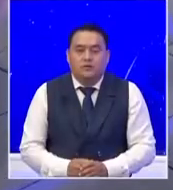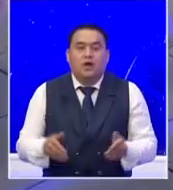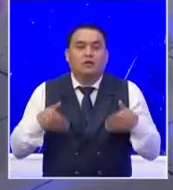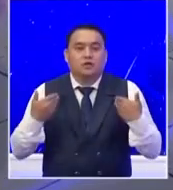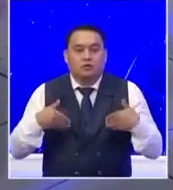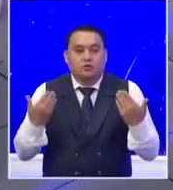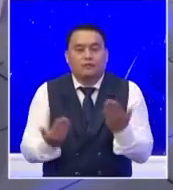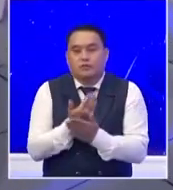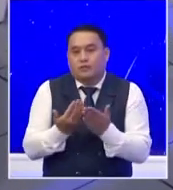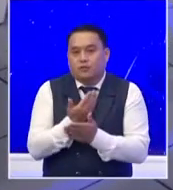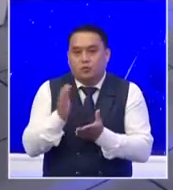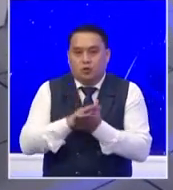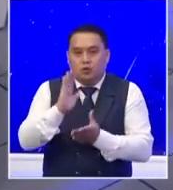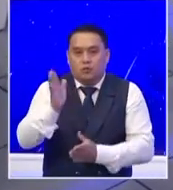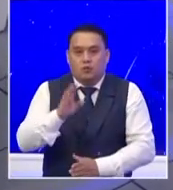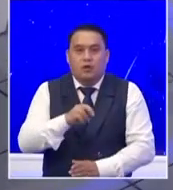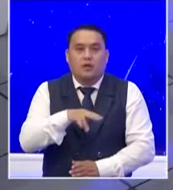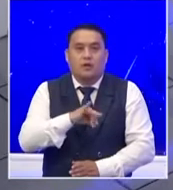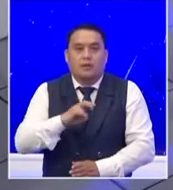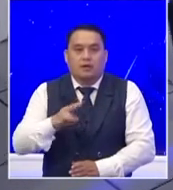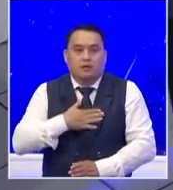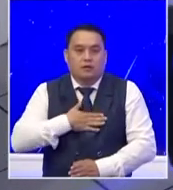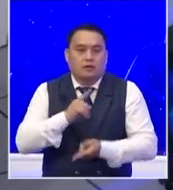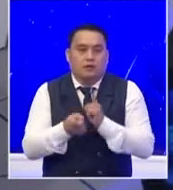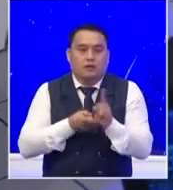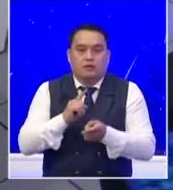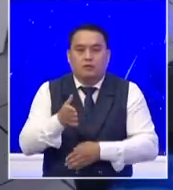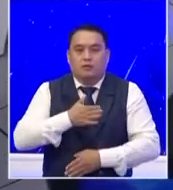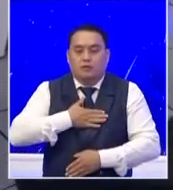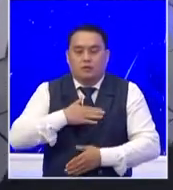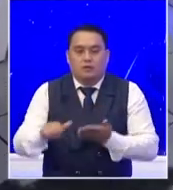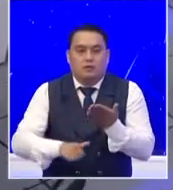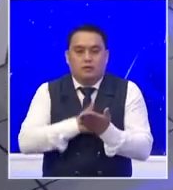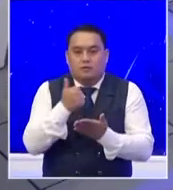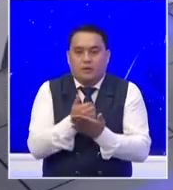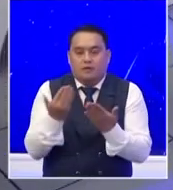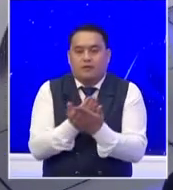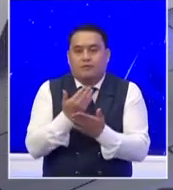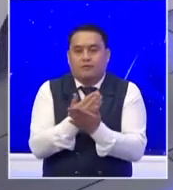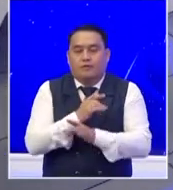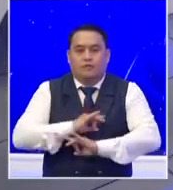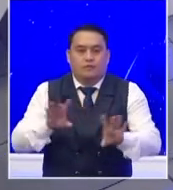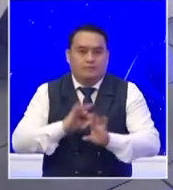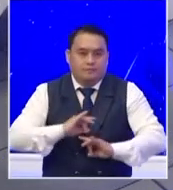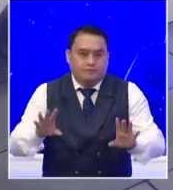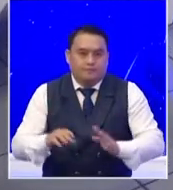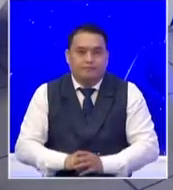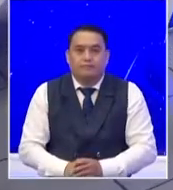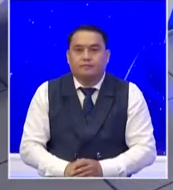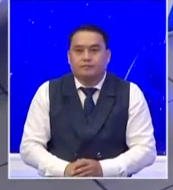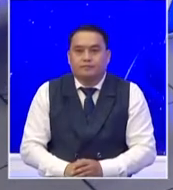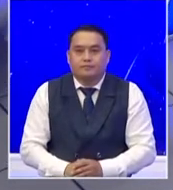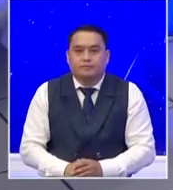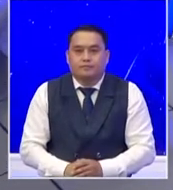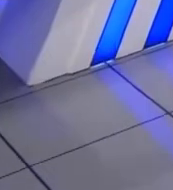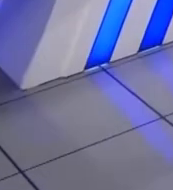Здравствуйте, время новостей на телеканале ЖТСУ. В студии Елеман Раймбеков, и сурдоперевод обеспечивает Марат Жумабеков. И в начале выпуска коротко о самом